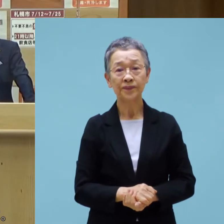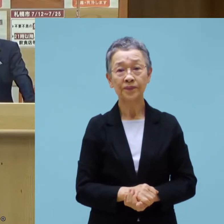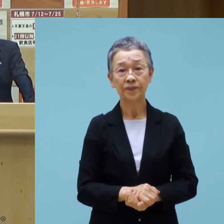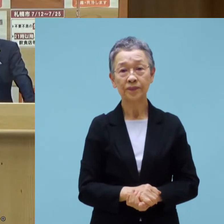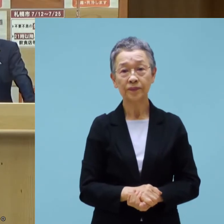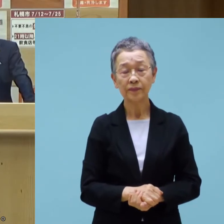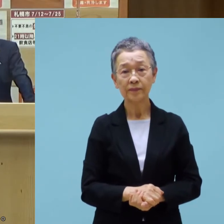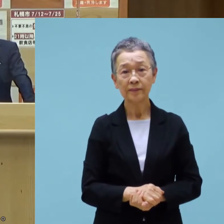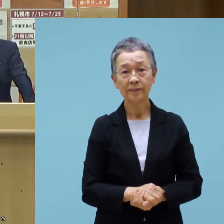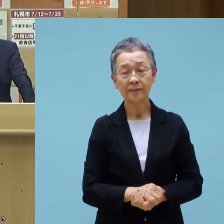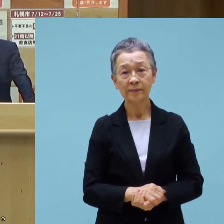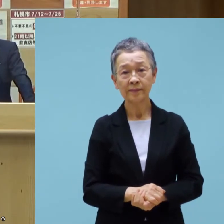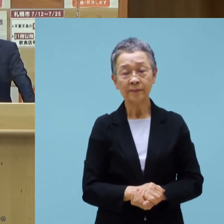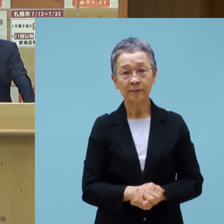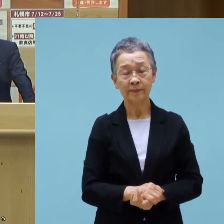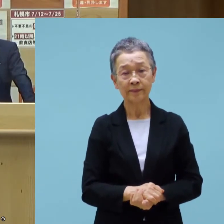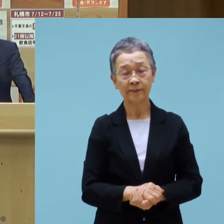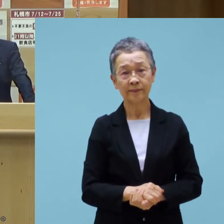さん。